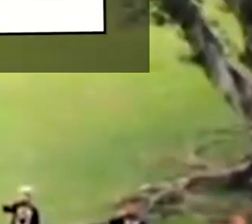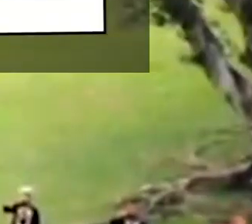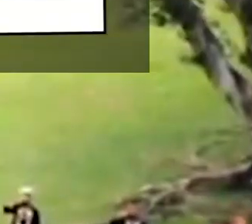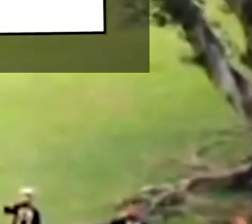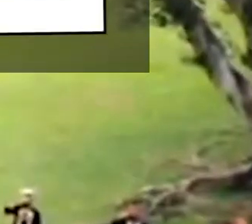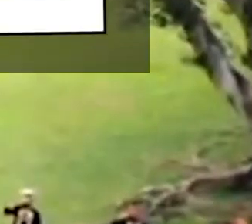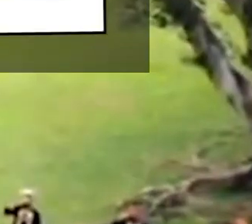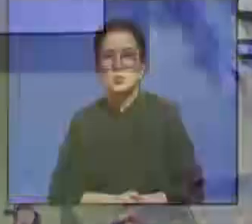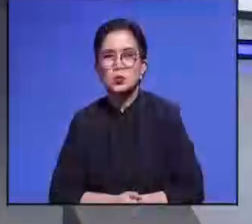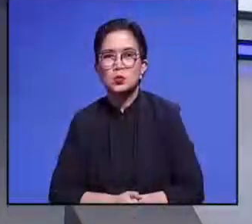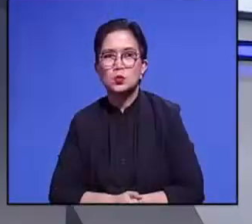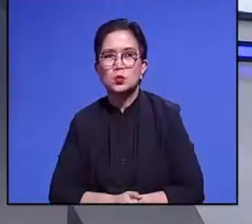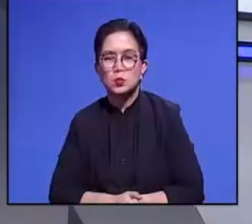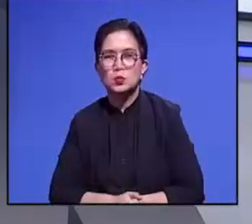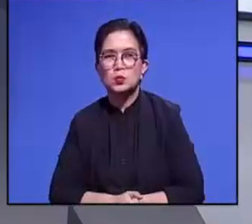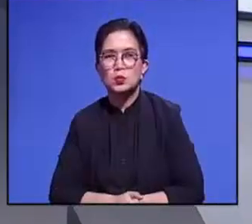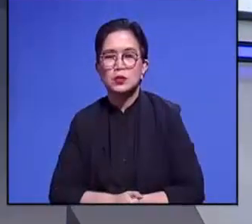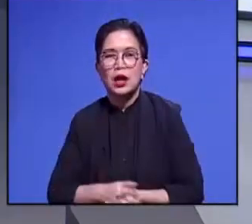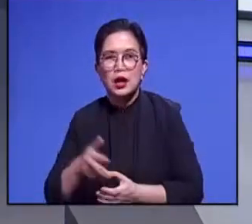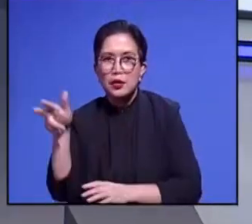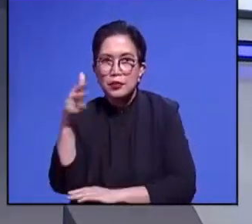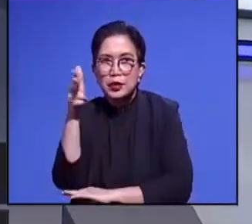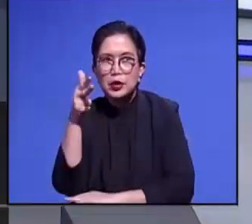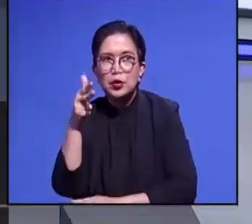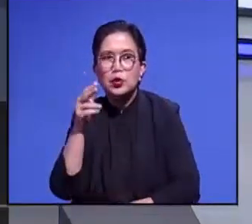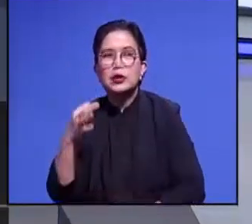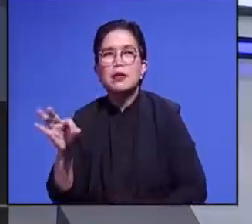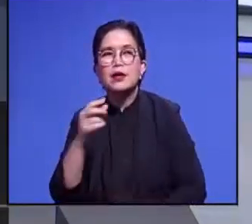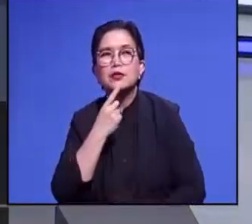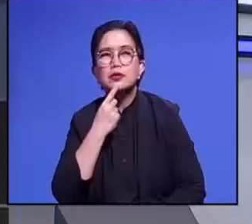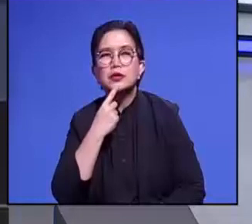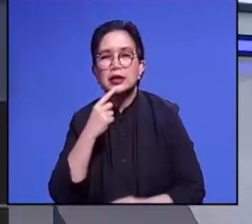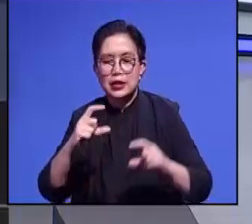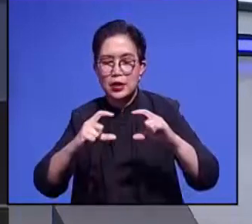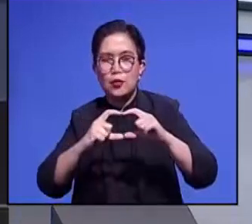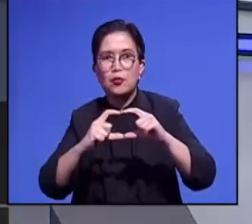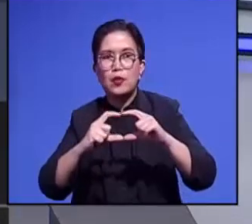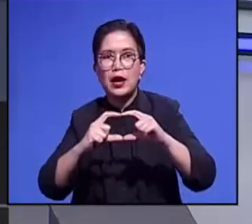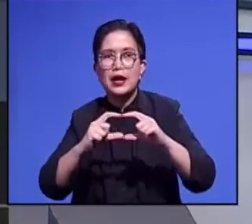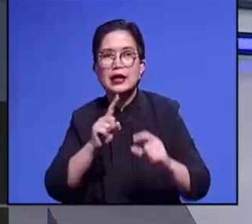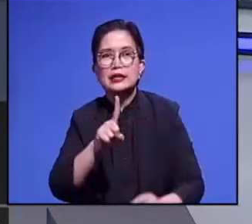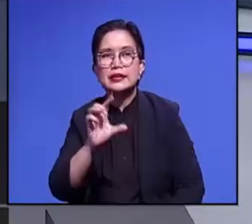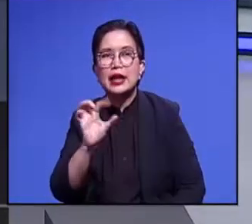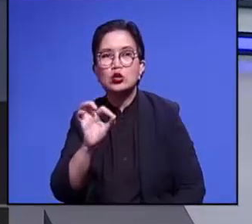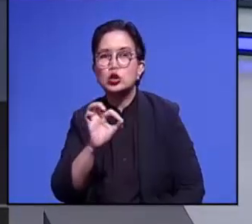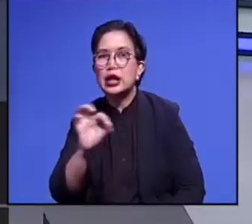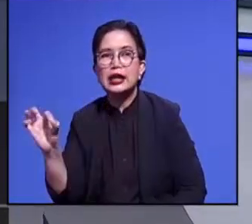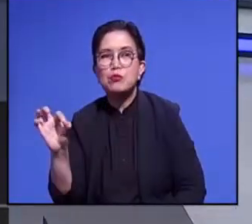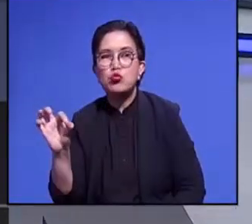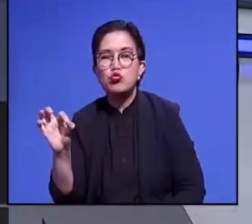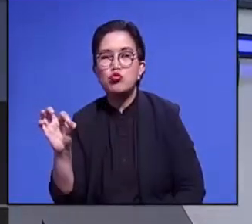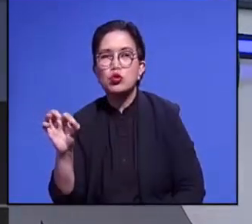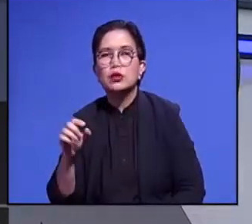hai hai Hai video tebaran Uang pecahan Rp100 beredar sepekan terakhir di tengah masa kampanye Pilkada Kabupaten